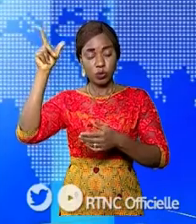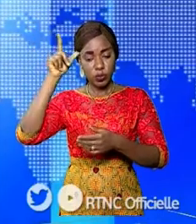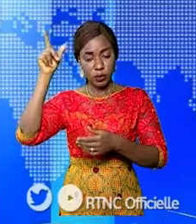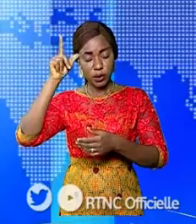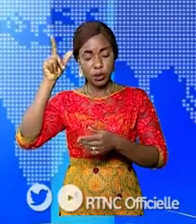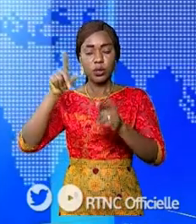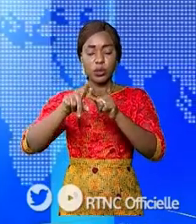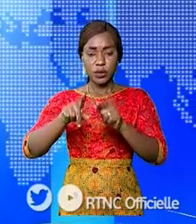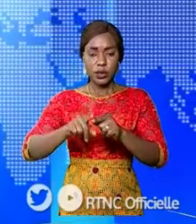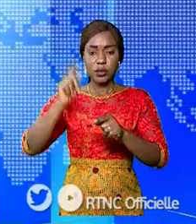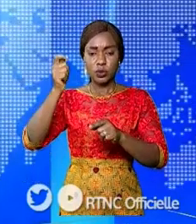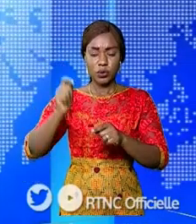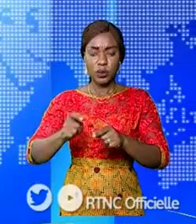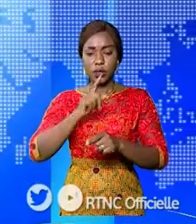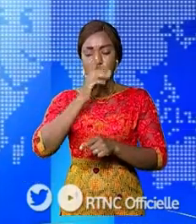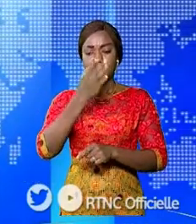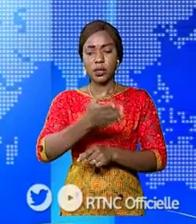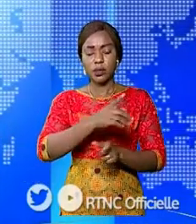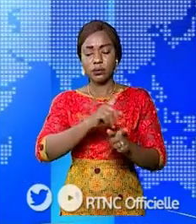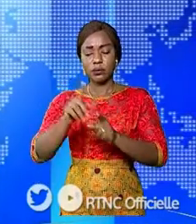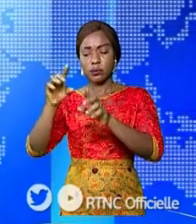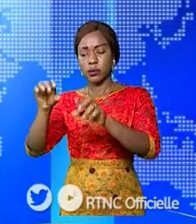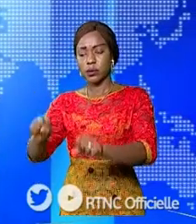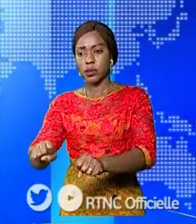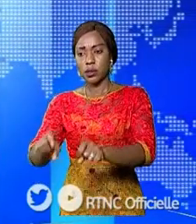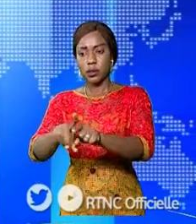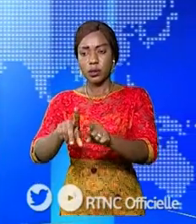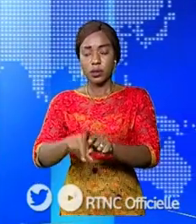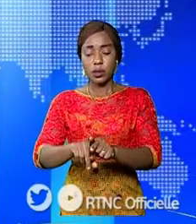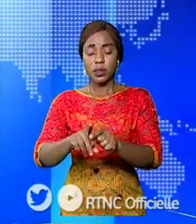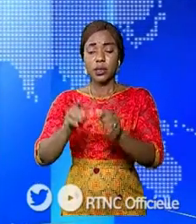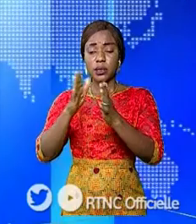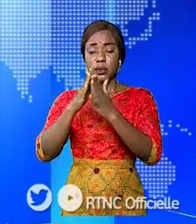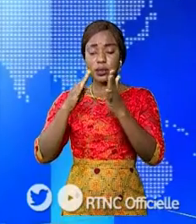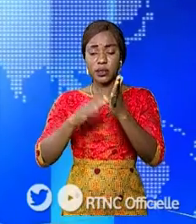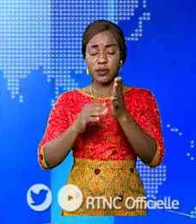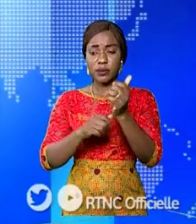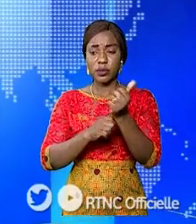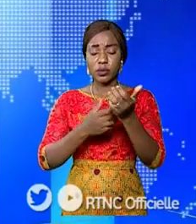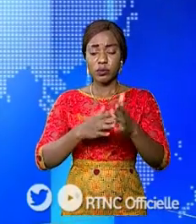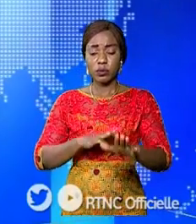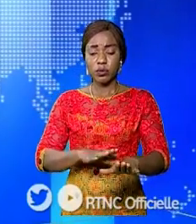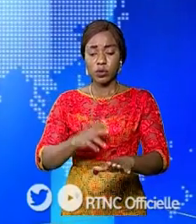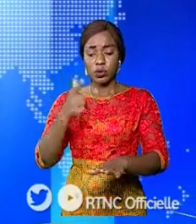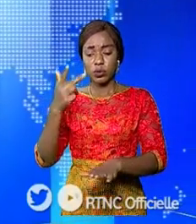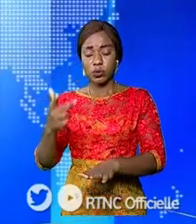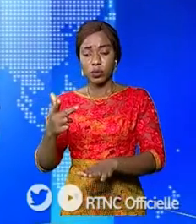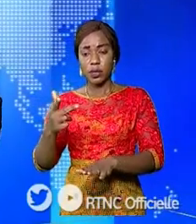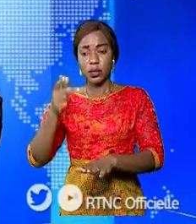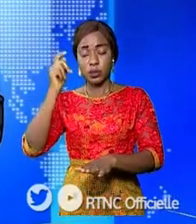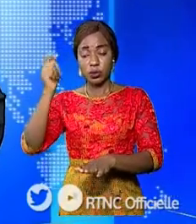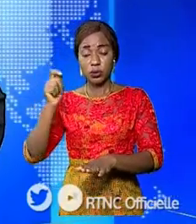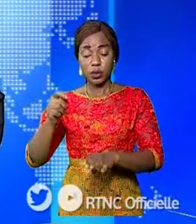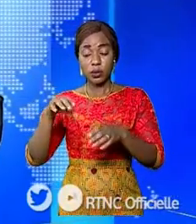L'intervention de nos forces armées les ont mis en déroute. Les bilans fait état de 19 morts, dont 3 du côté de nos forces armées.